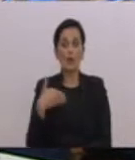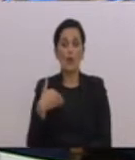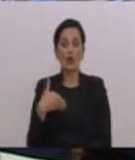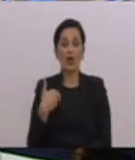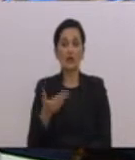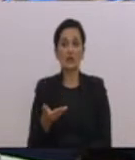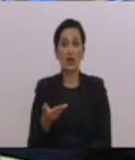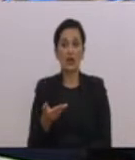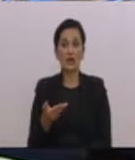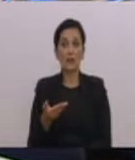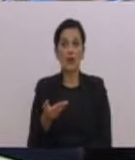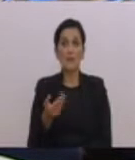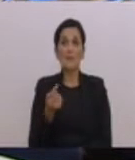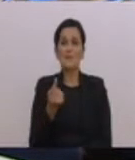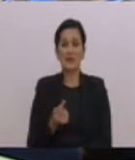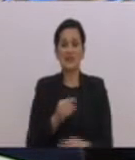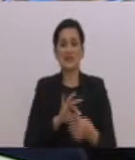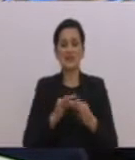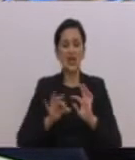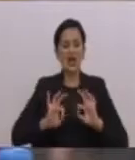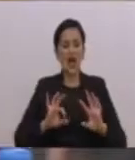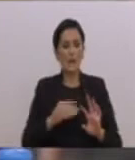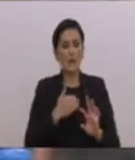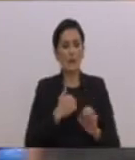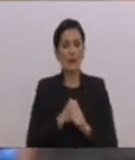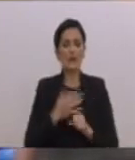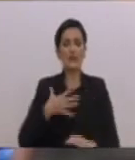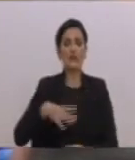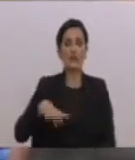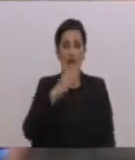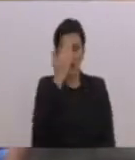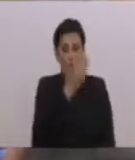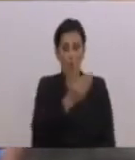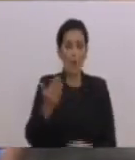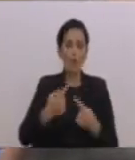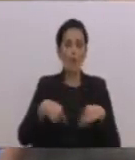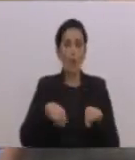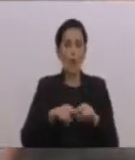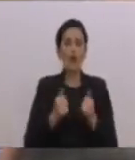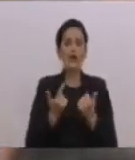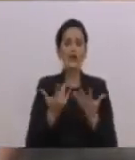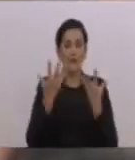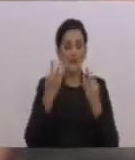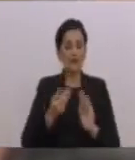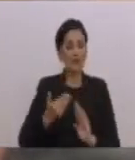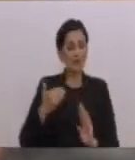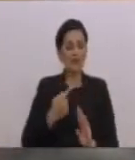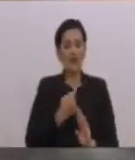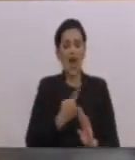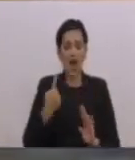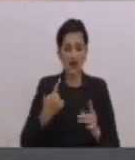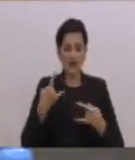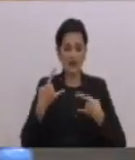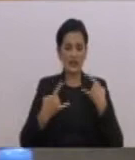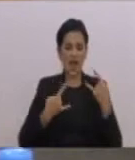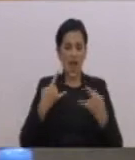მოგესალმებით. მცირე განმარტება მინდა გავაკეთო საქართველოს მოსახლეობისთვის. Რამოდენმე დღის წინ ერთ-ერთი ტელეკომპანიის